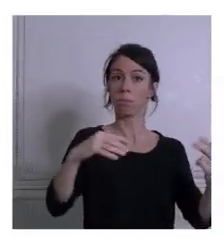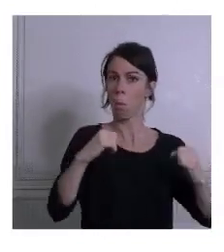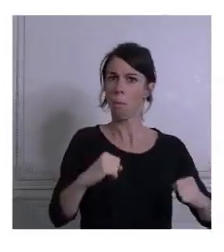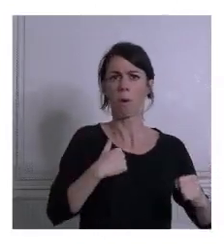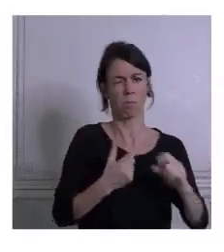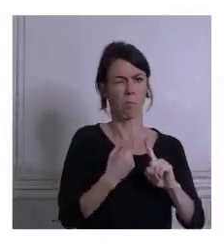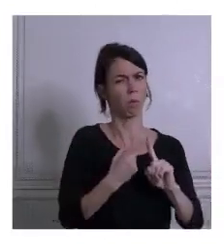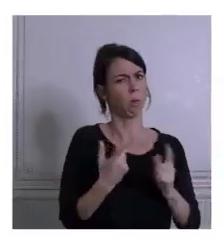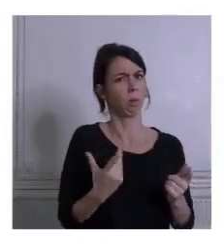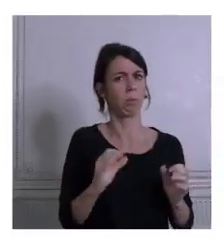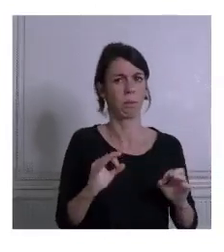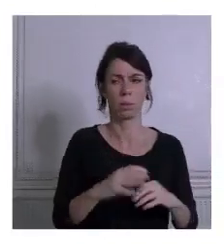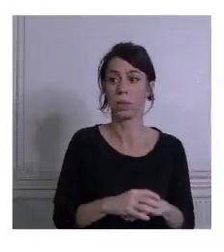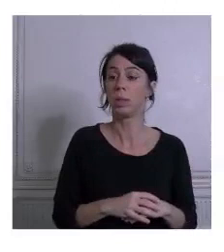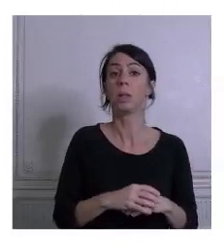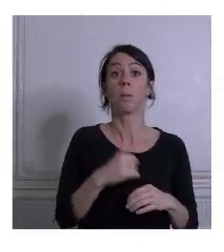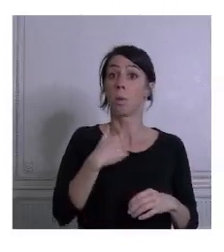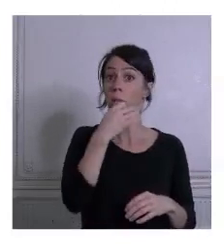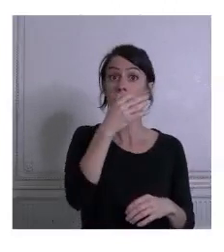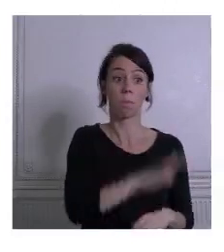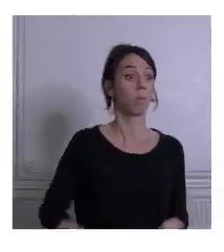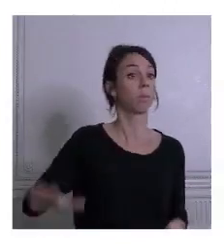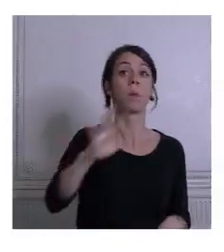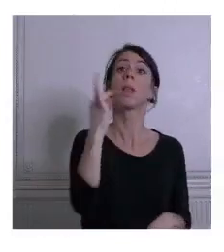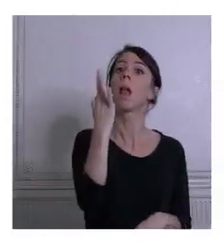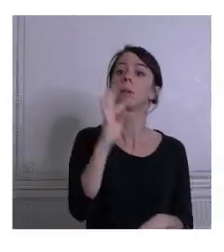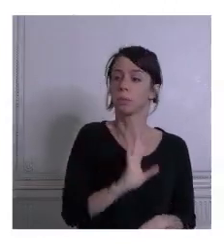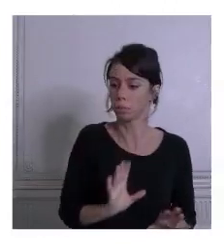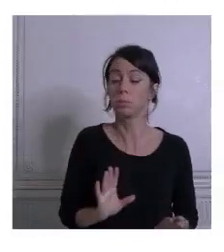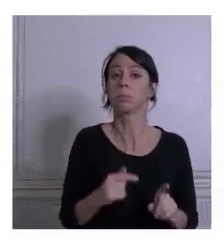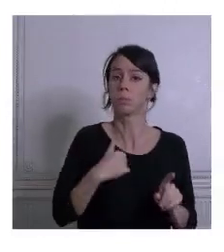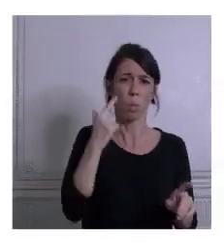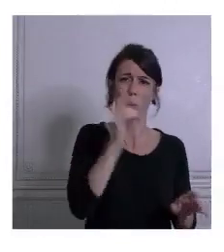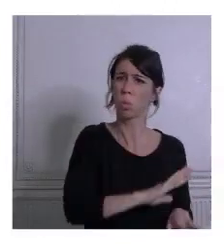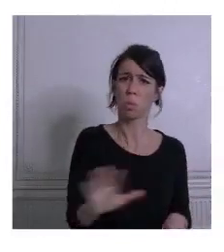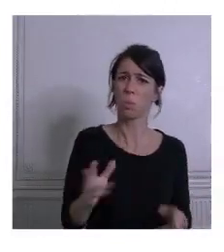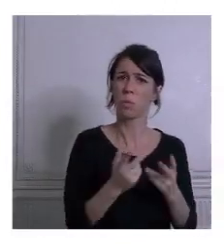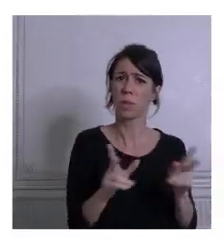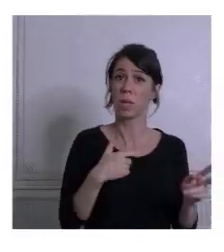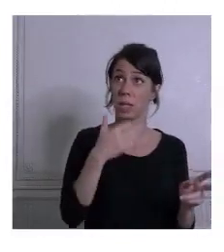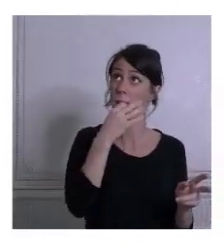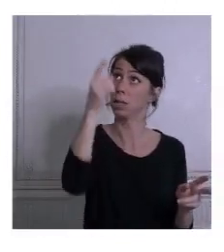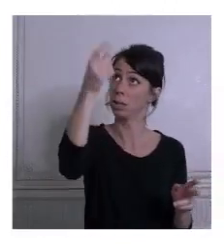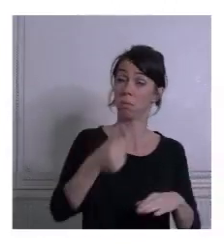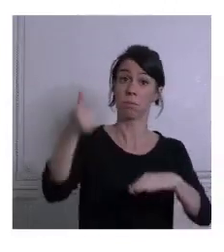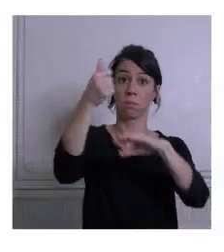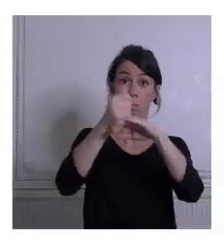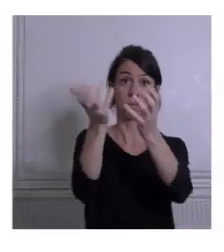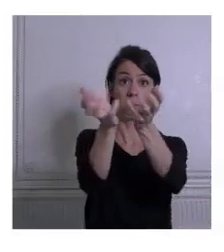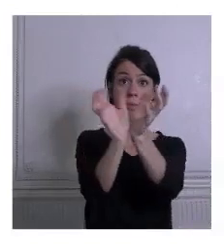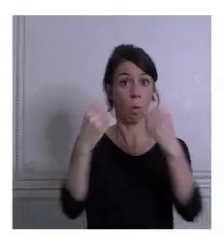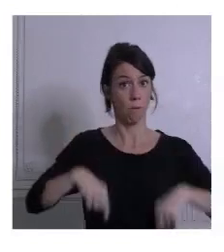ensemble. C'est-à-dire que rien n'a été fait, et par l'effet du hasard, donc, on est la commune